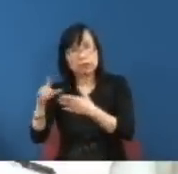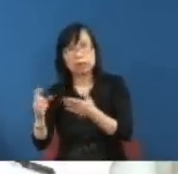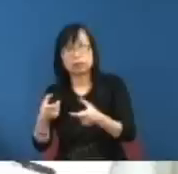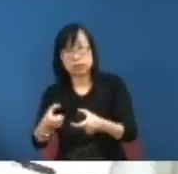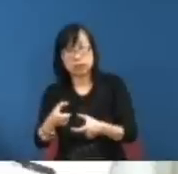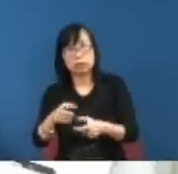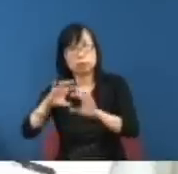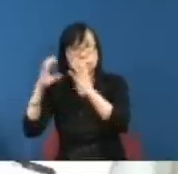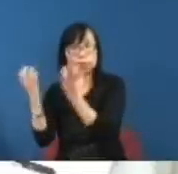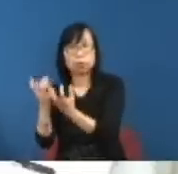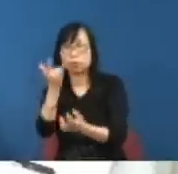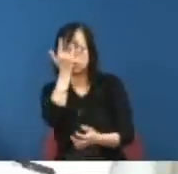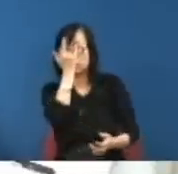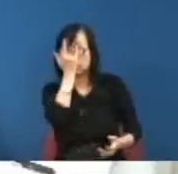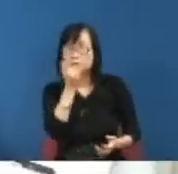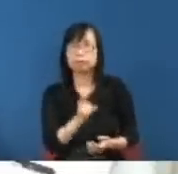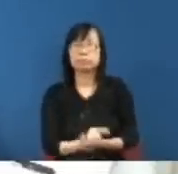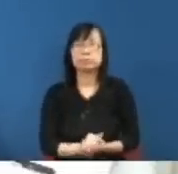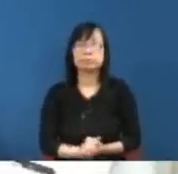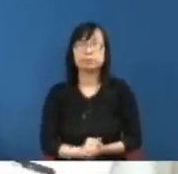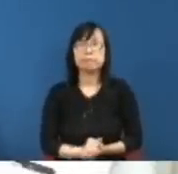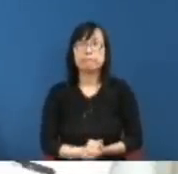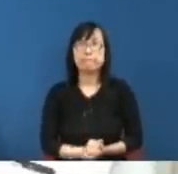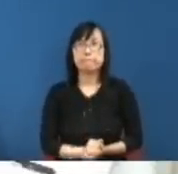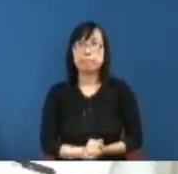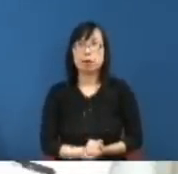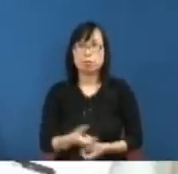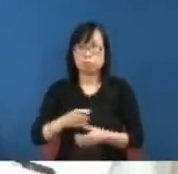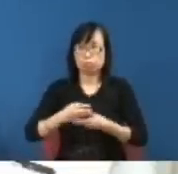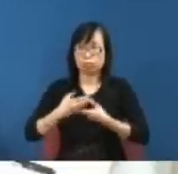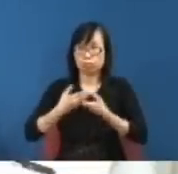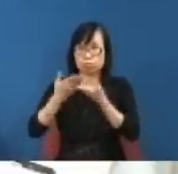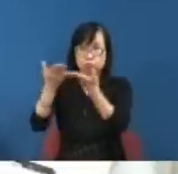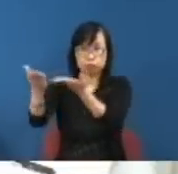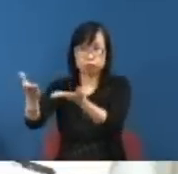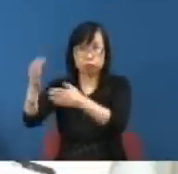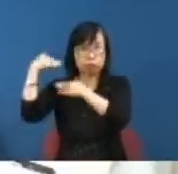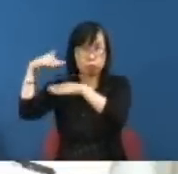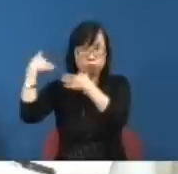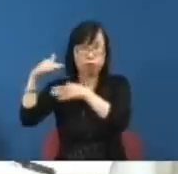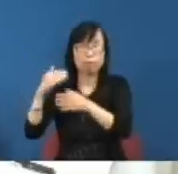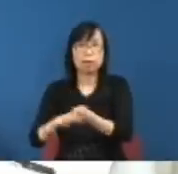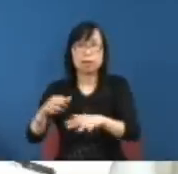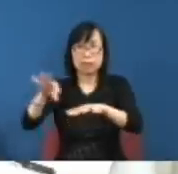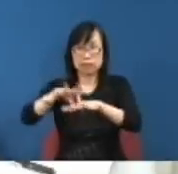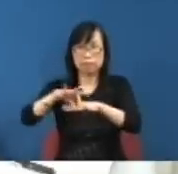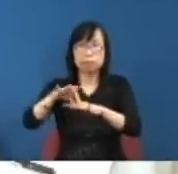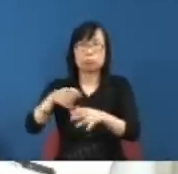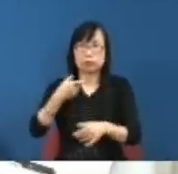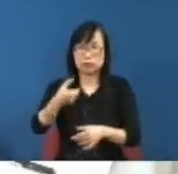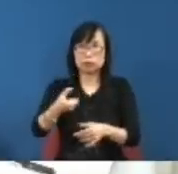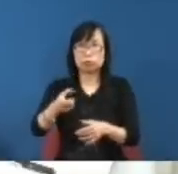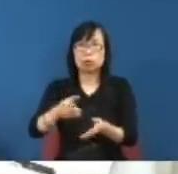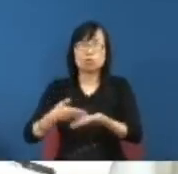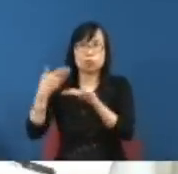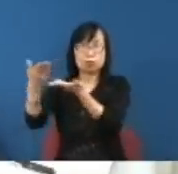國你看到它輸出的貨品以至到金融資本的輸